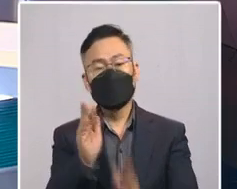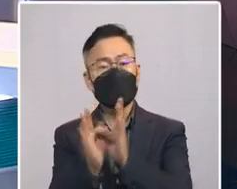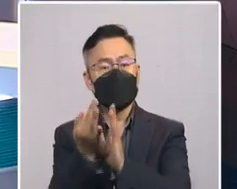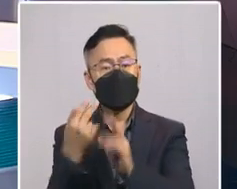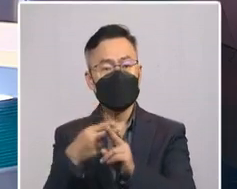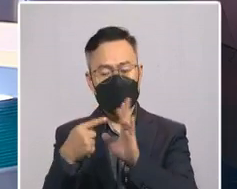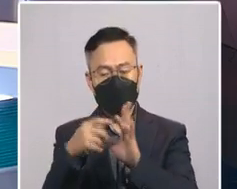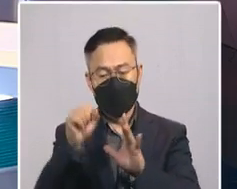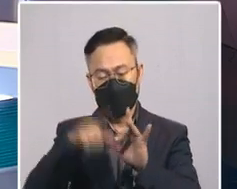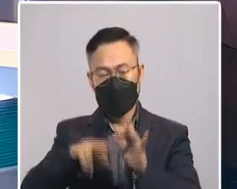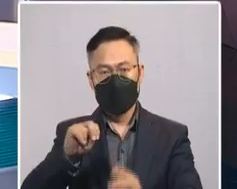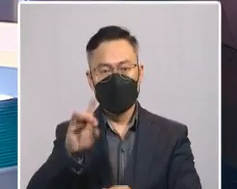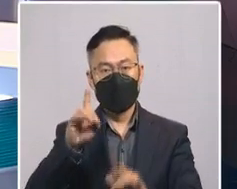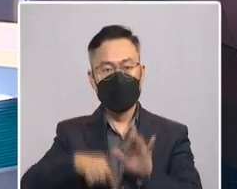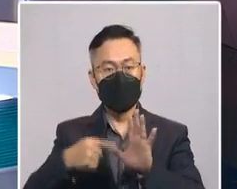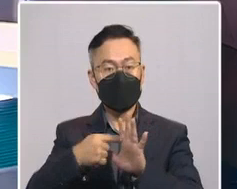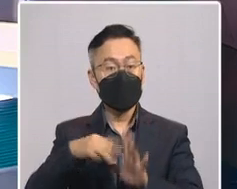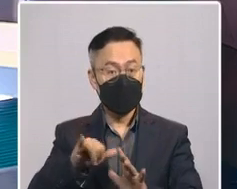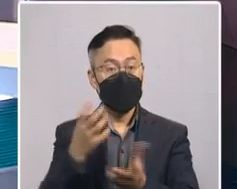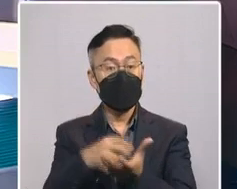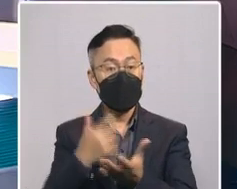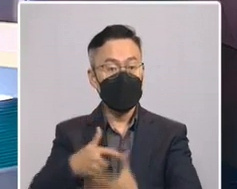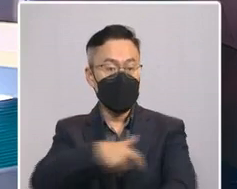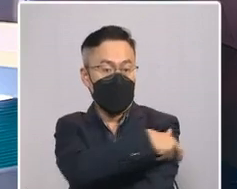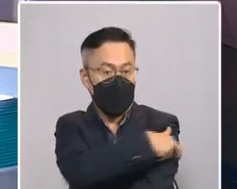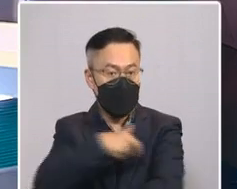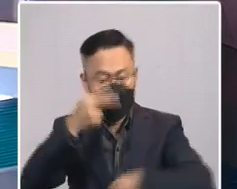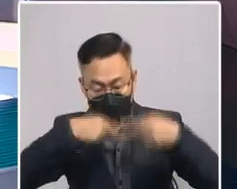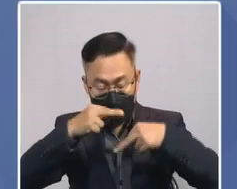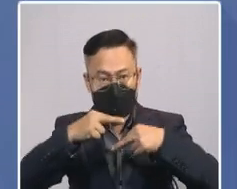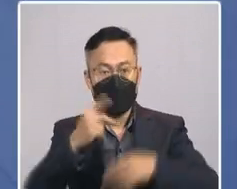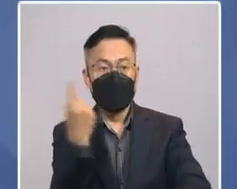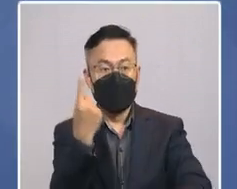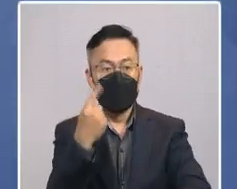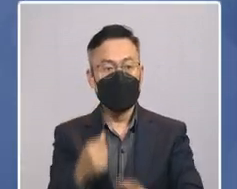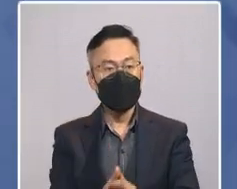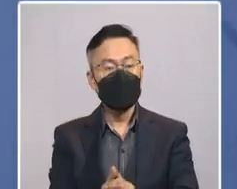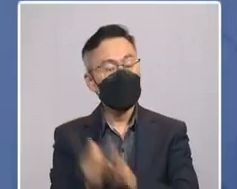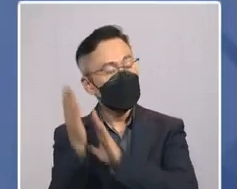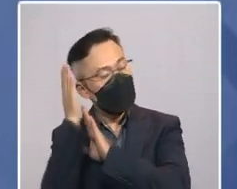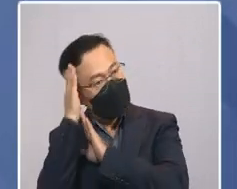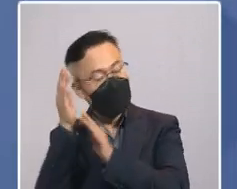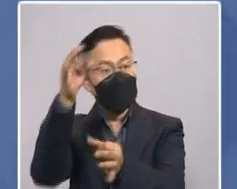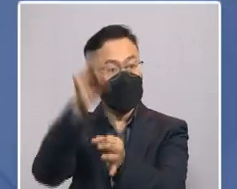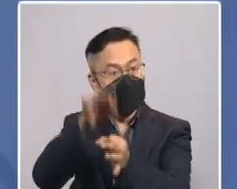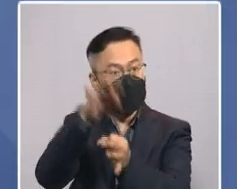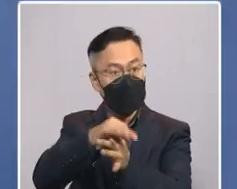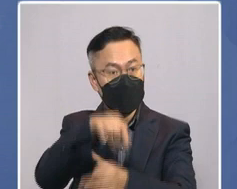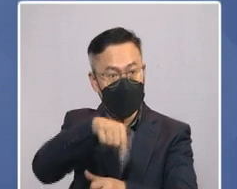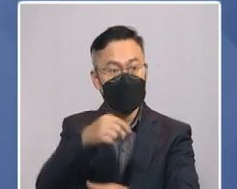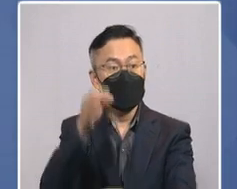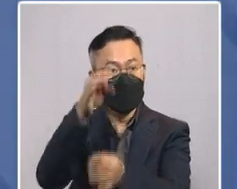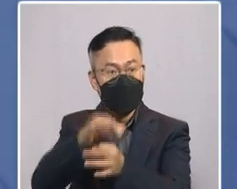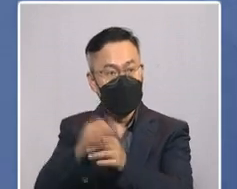ค่ะเพจเส้นได้เนี่ยเขาบอกว่ามีรปภ.คนนึงนะคะเขาเหมือนไปนอนหน้าธนาคาร นี่แหละจุดนี้แหละนะฮะ ใช่ค่ะ